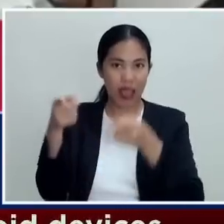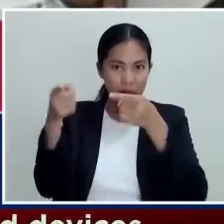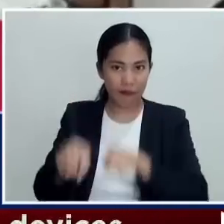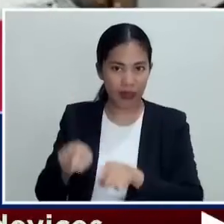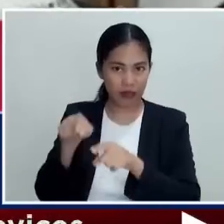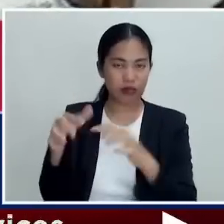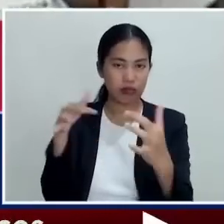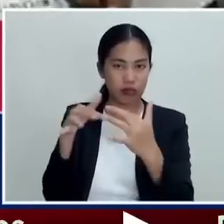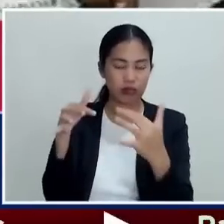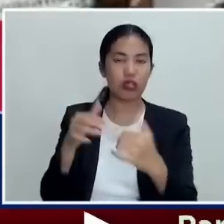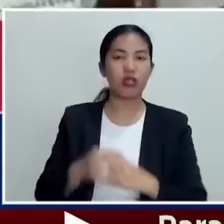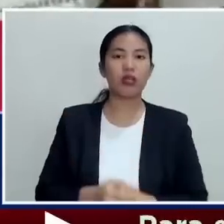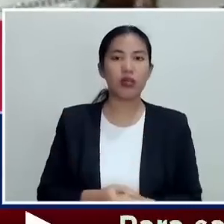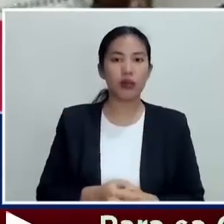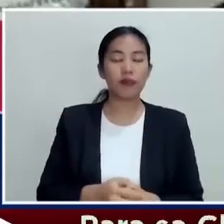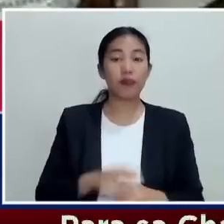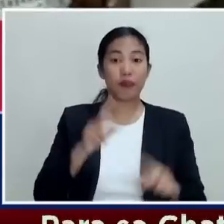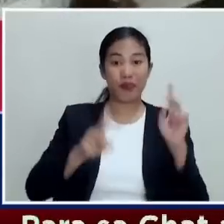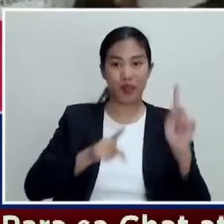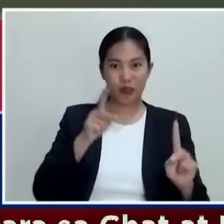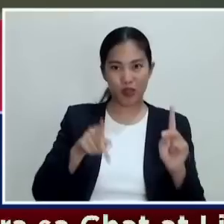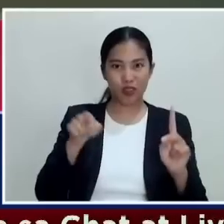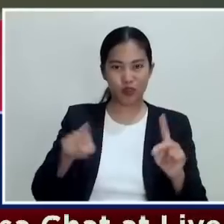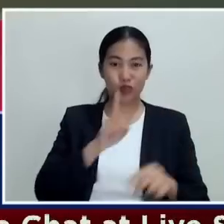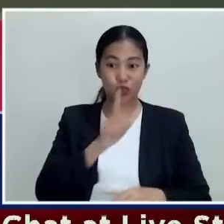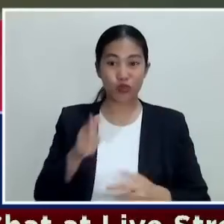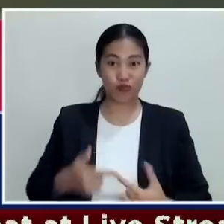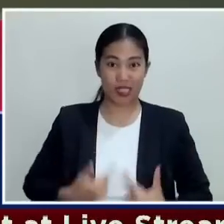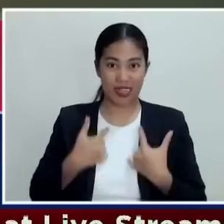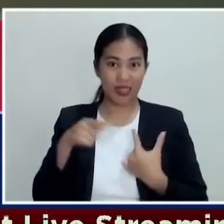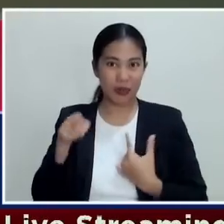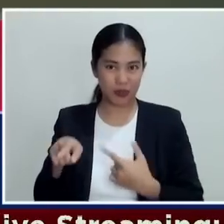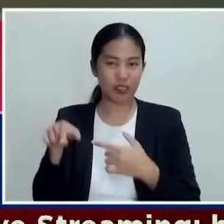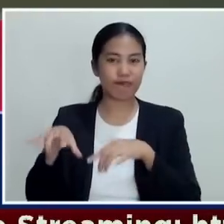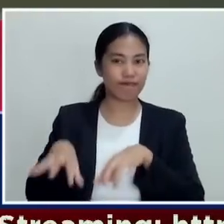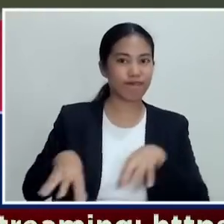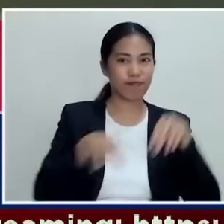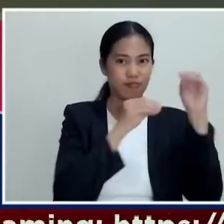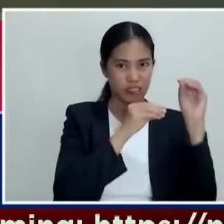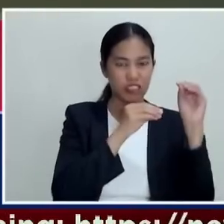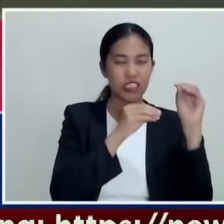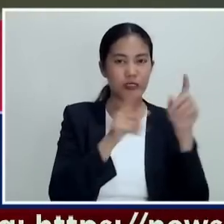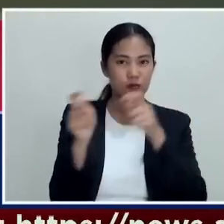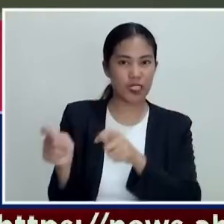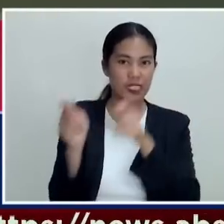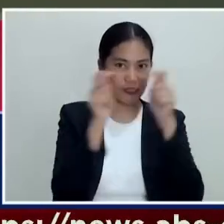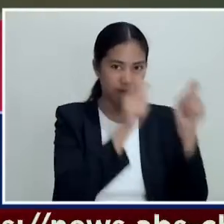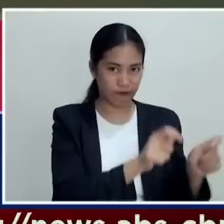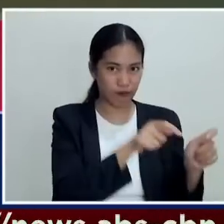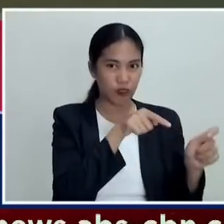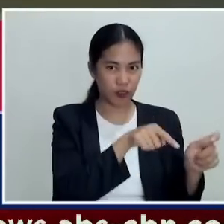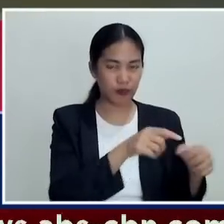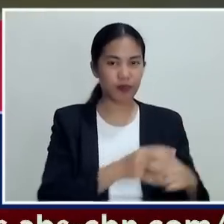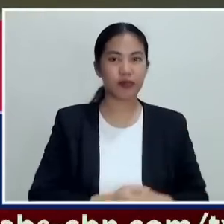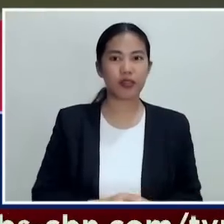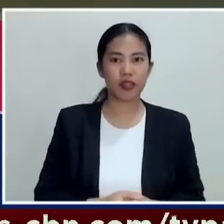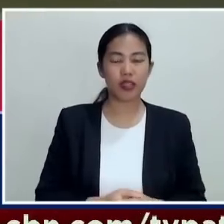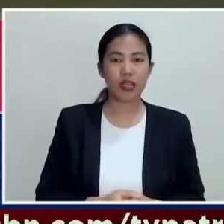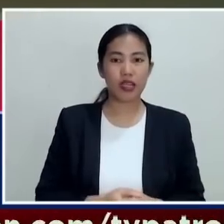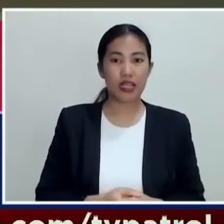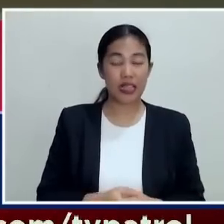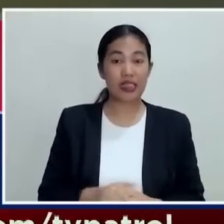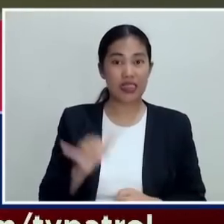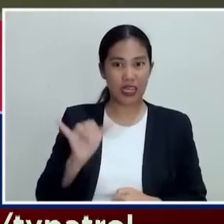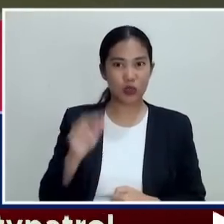are what we call as internally displaced individuals, yung mga bakwit na naging dahilan kung bakit meron 2 barangay din sa Marawi